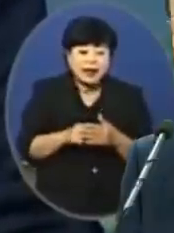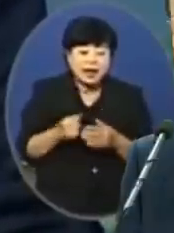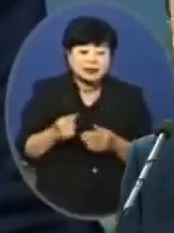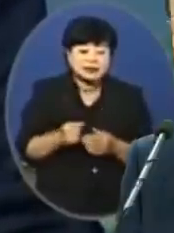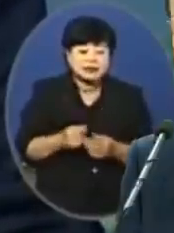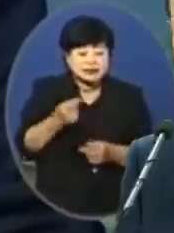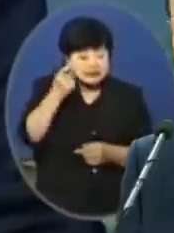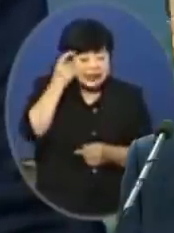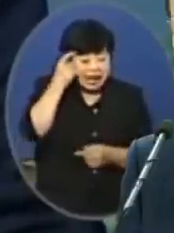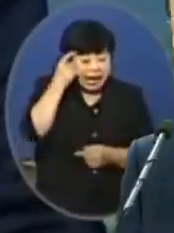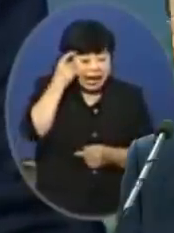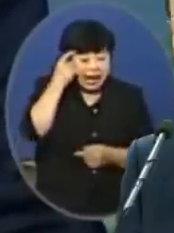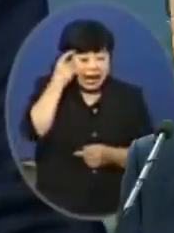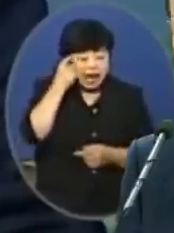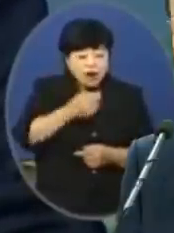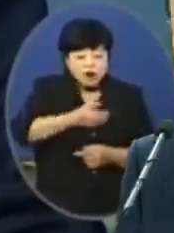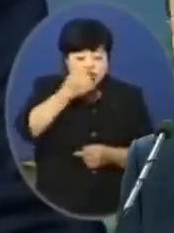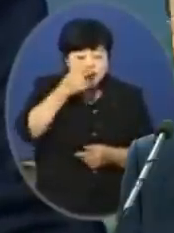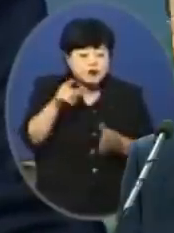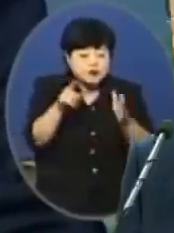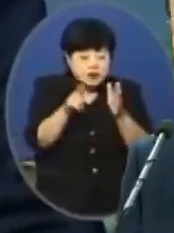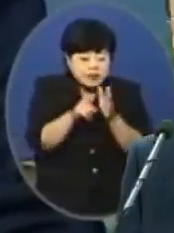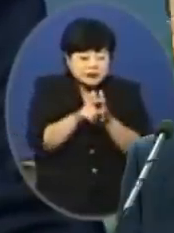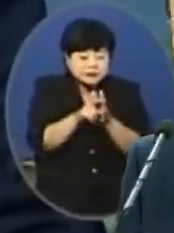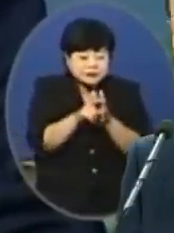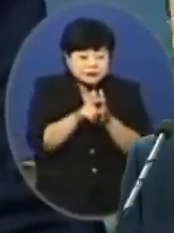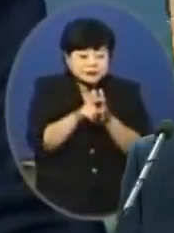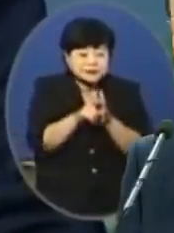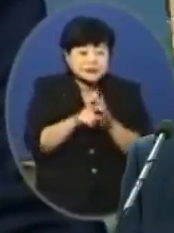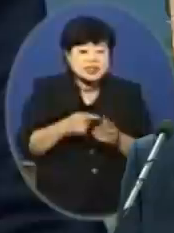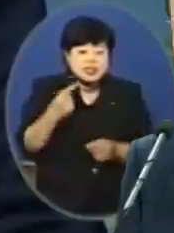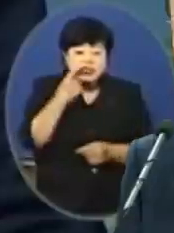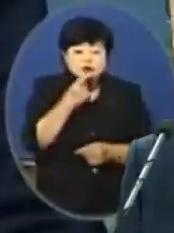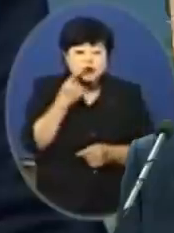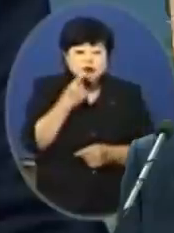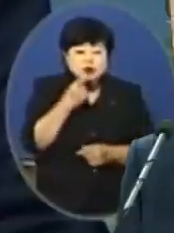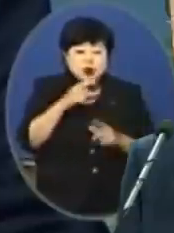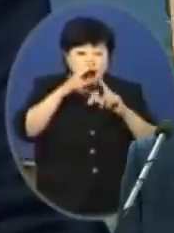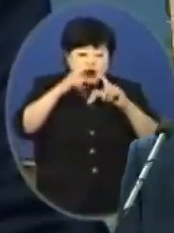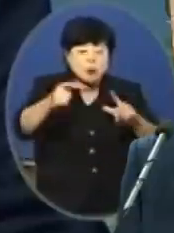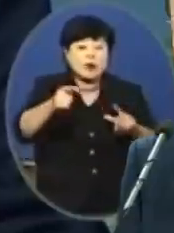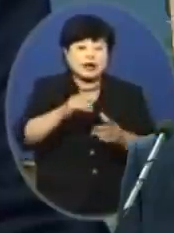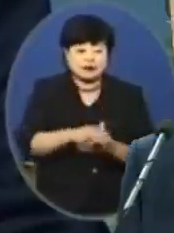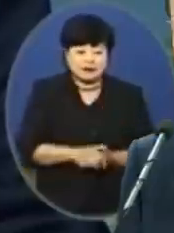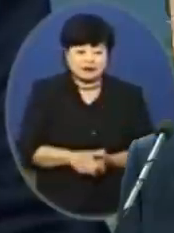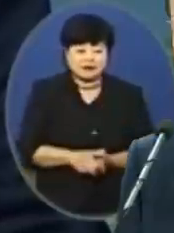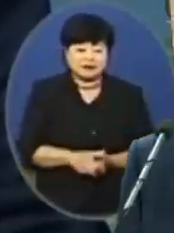가지는 생각과 꿈과 믿음, 입술로 선포하는 것이